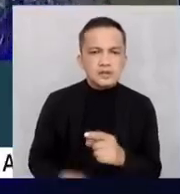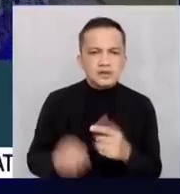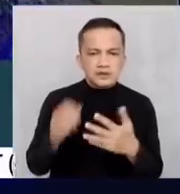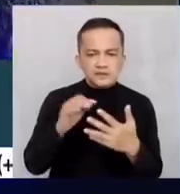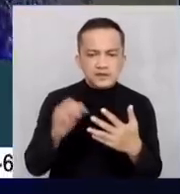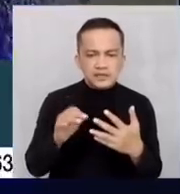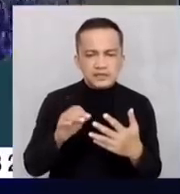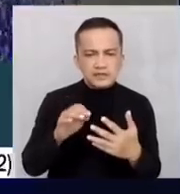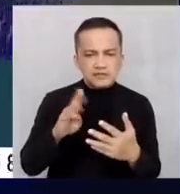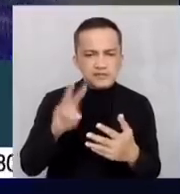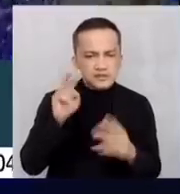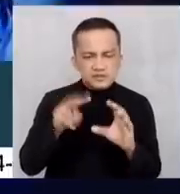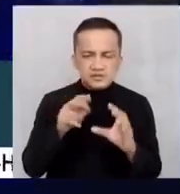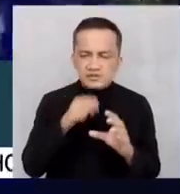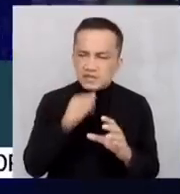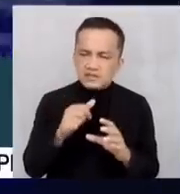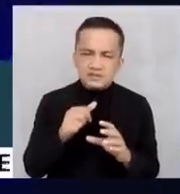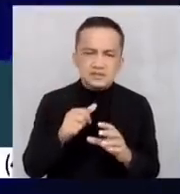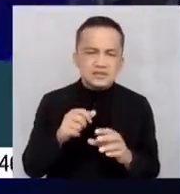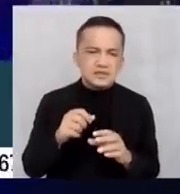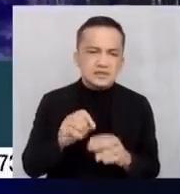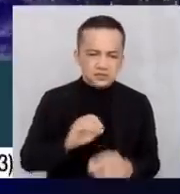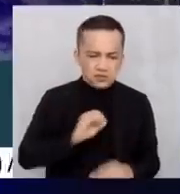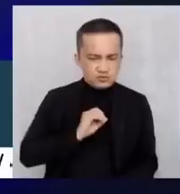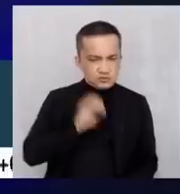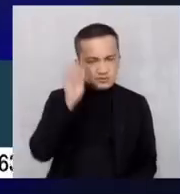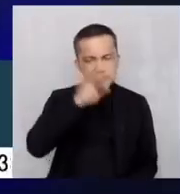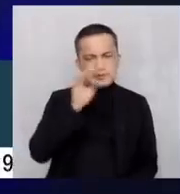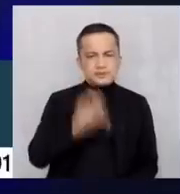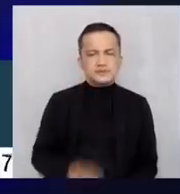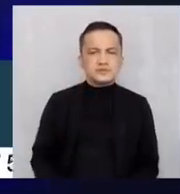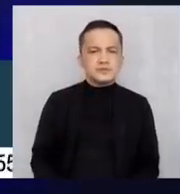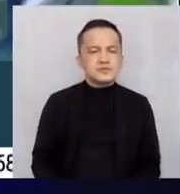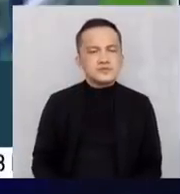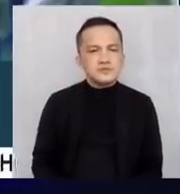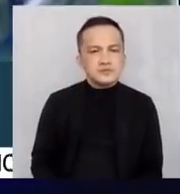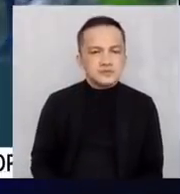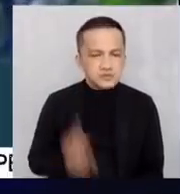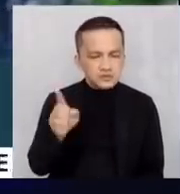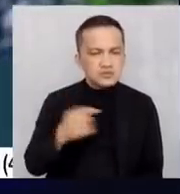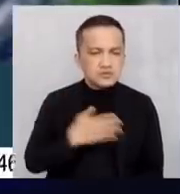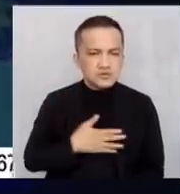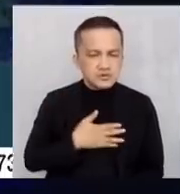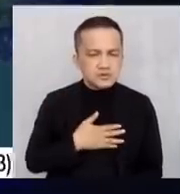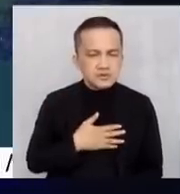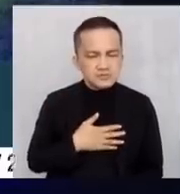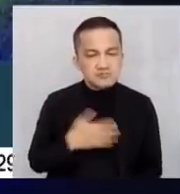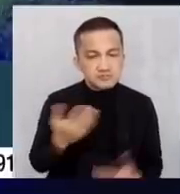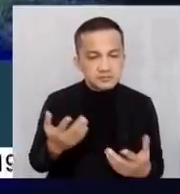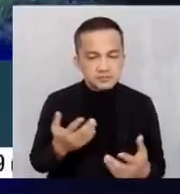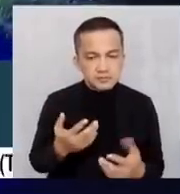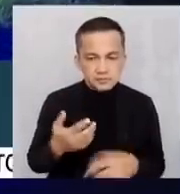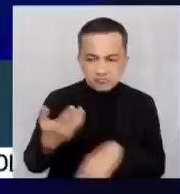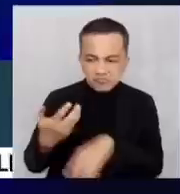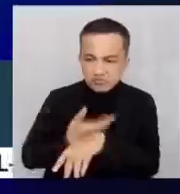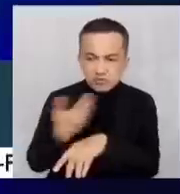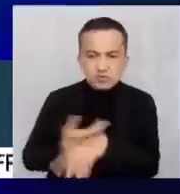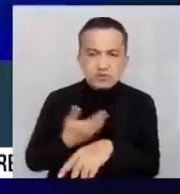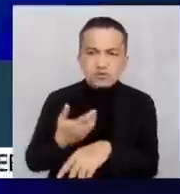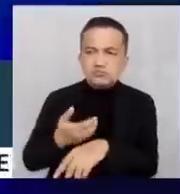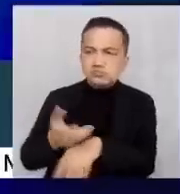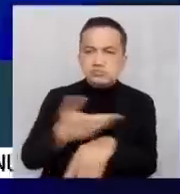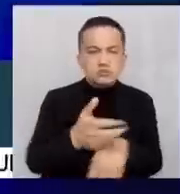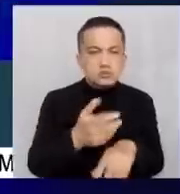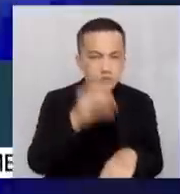Pilipinas. So, yun yung gusto natin itanong, kung gusto nilang sila ba ay niloloko nila yung mga Pilipino, yung